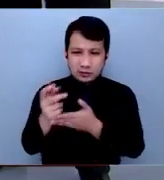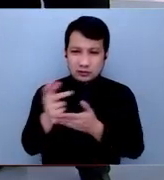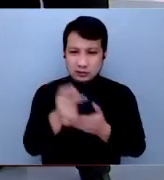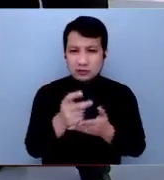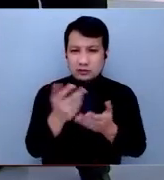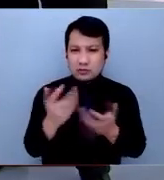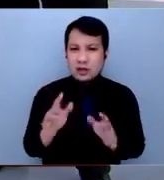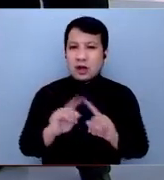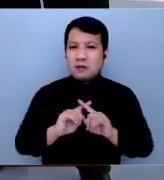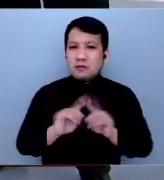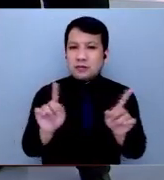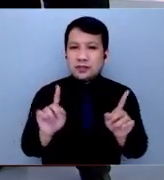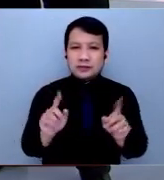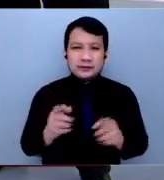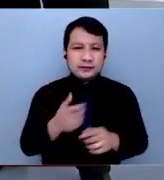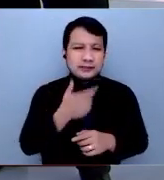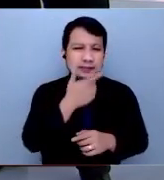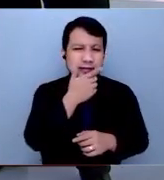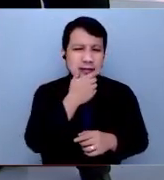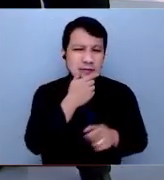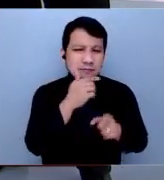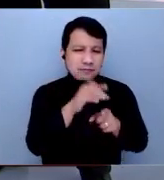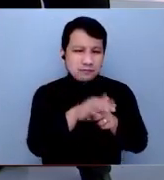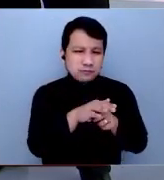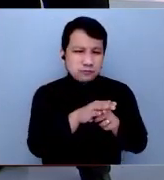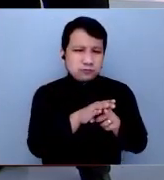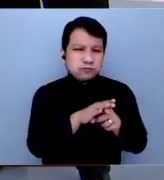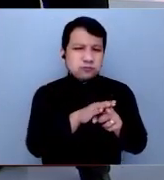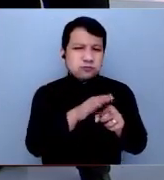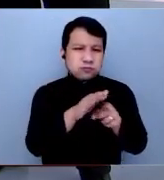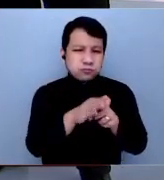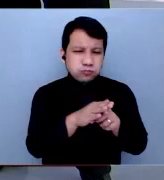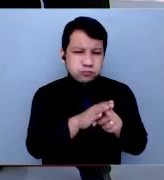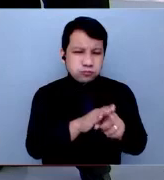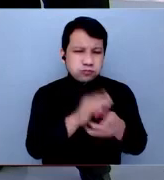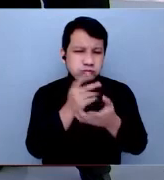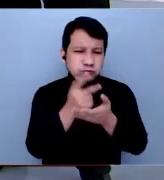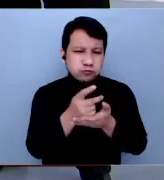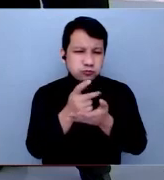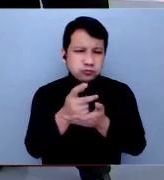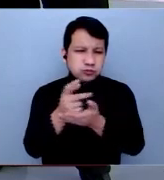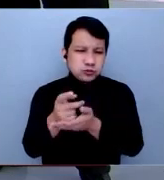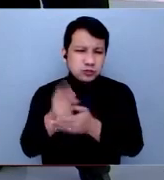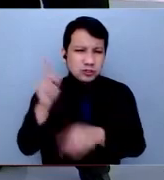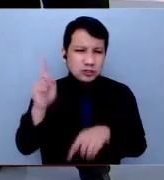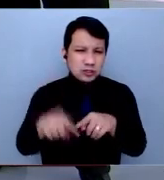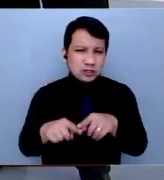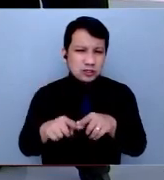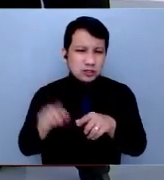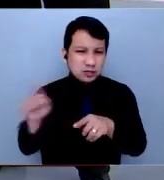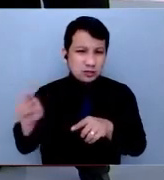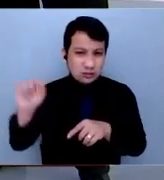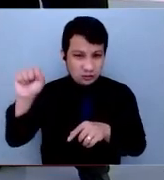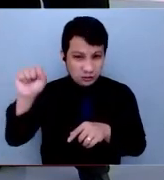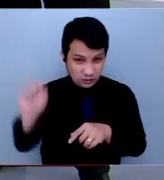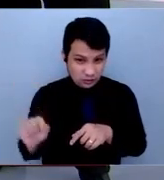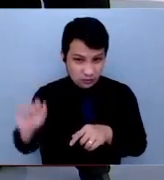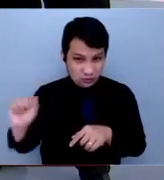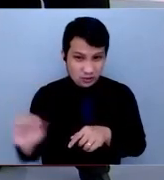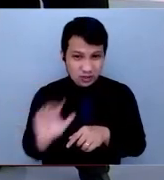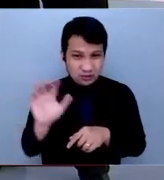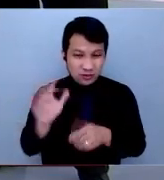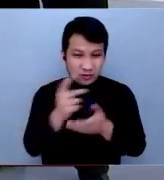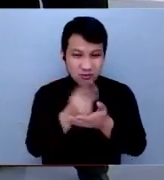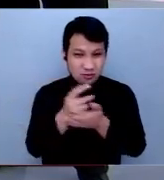lang, sadyang bumabagal na ang kanyang vaccination drive dahil hindi kinakaya ng logistics ng South Africa yung pagbabakuna sa